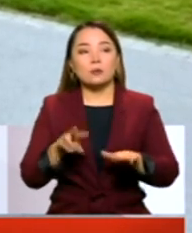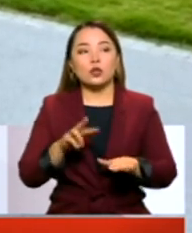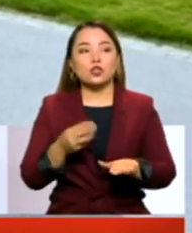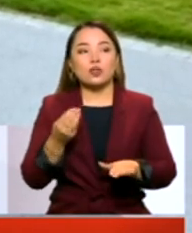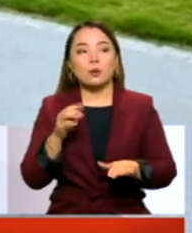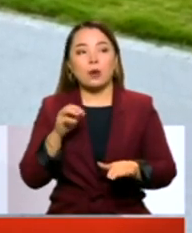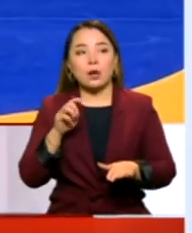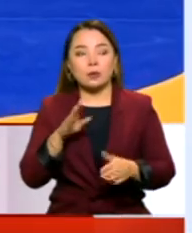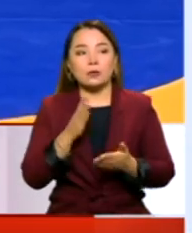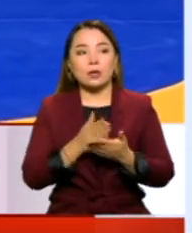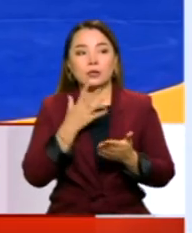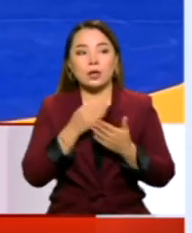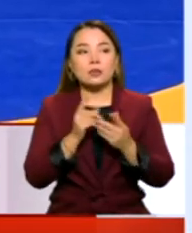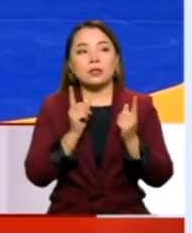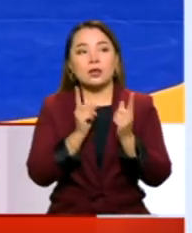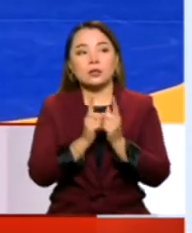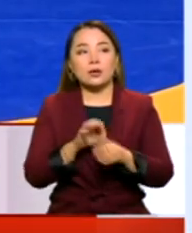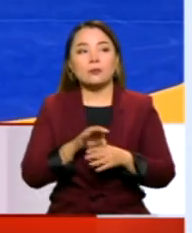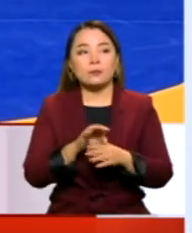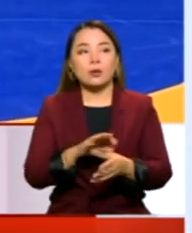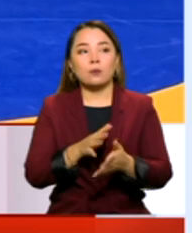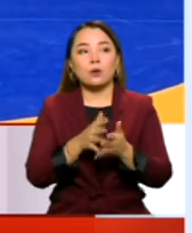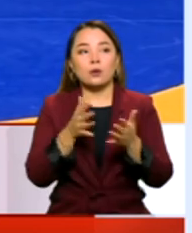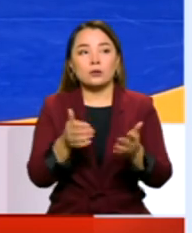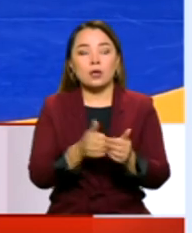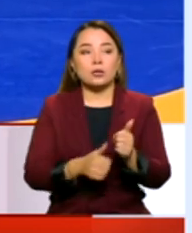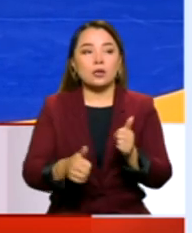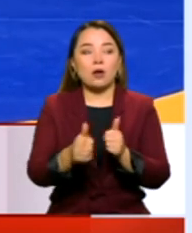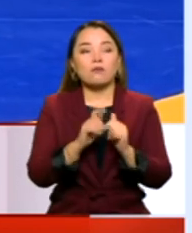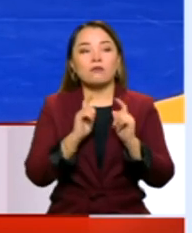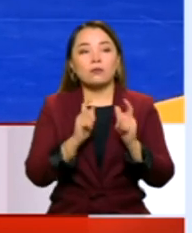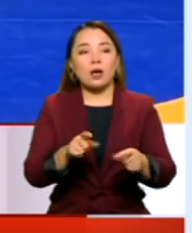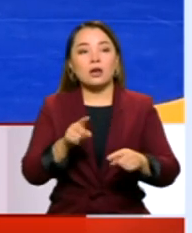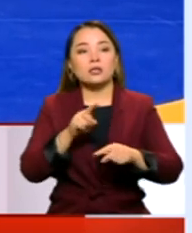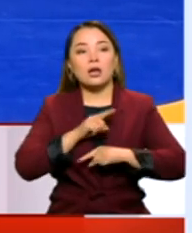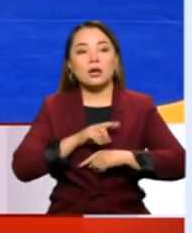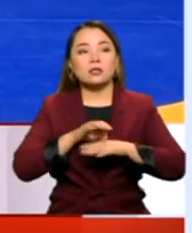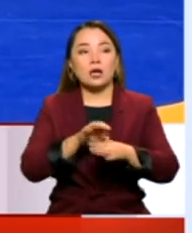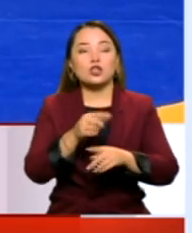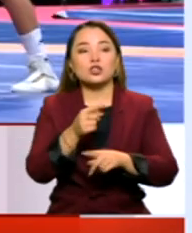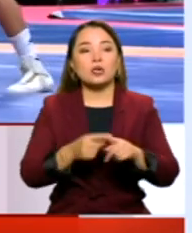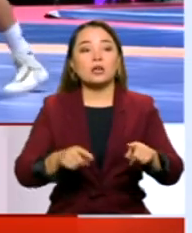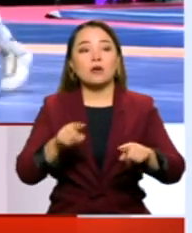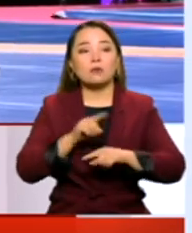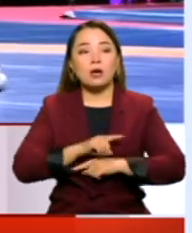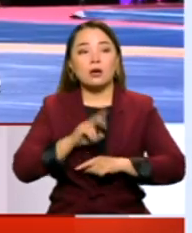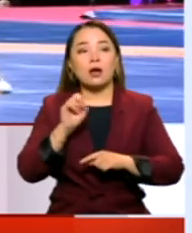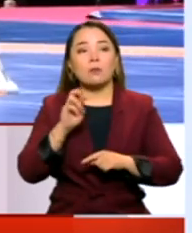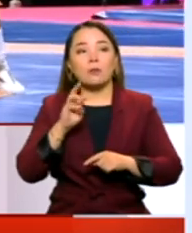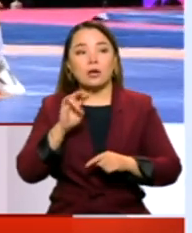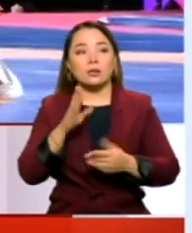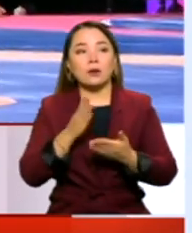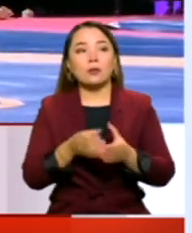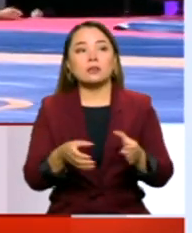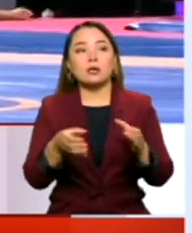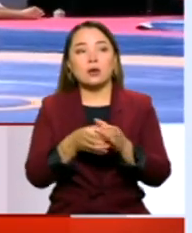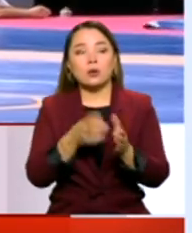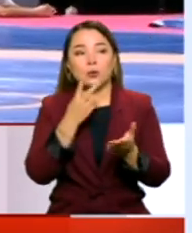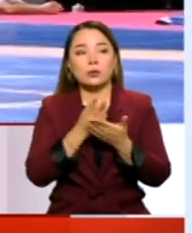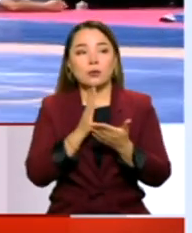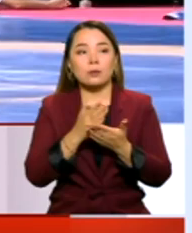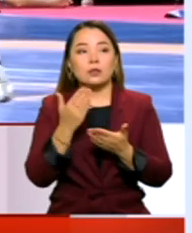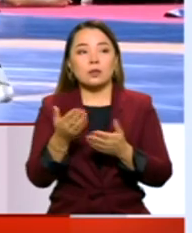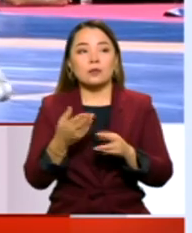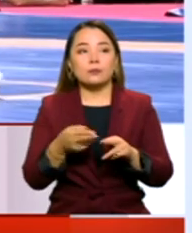Шермахамбет барлық жекпе-жектерінде қарсыластарынан басым түсіп финалға жолдама алды. Ол жартылай финалда камбэк жасады деп айтсақ та